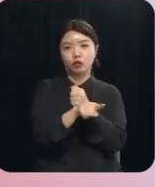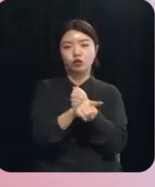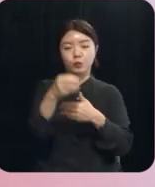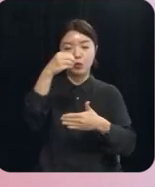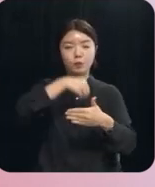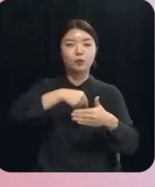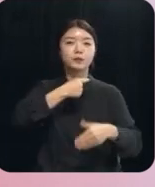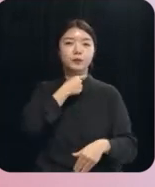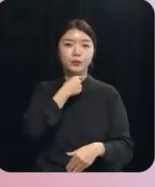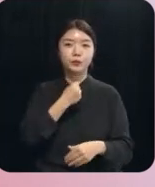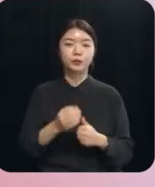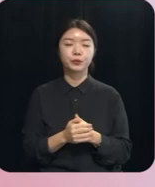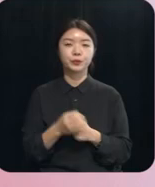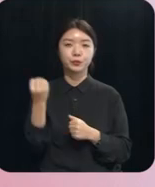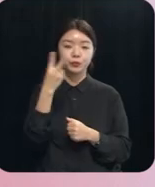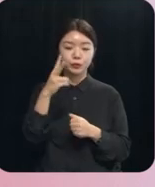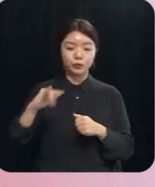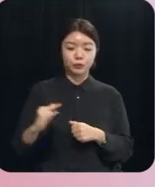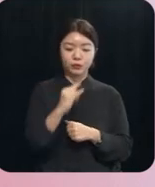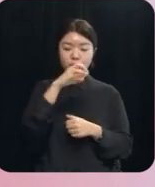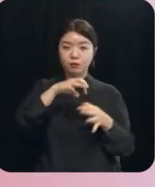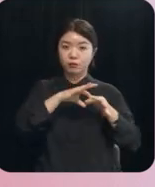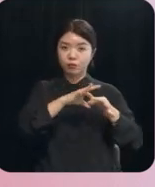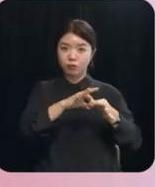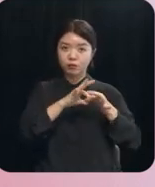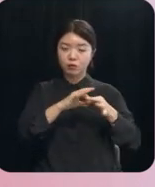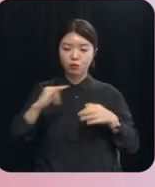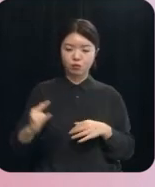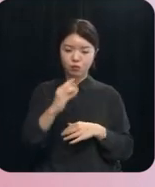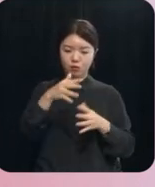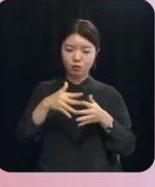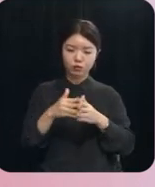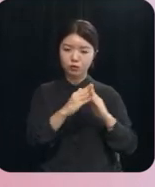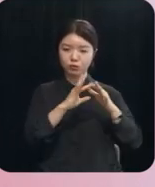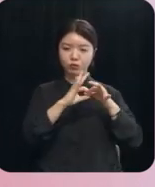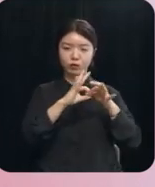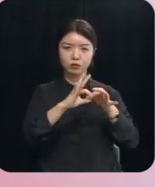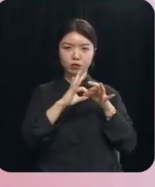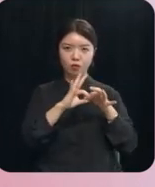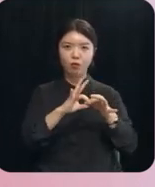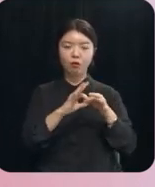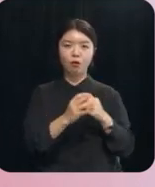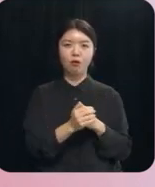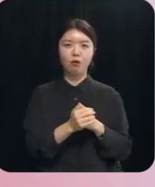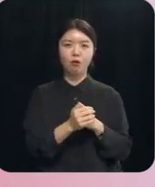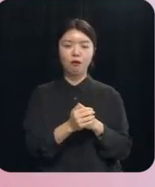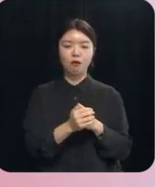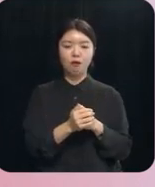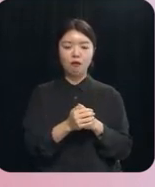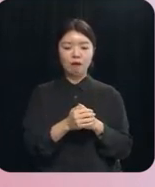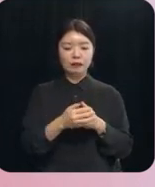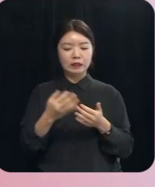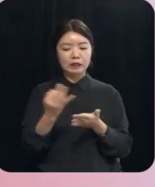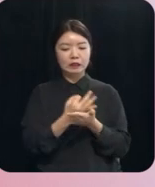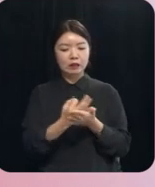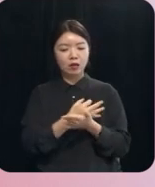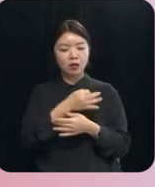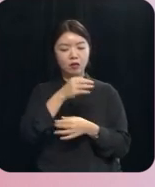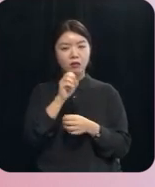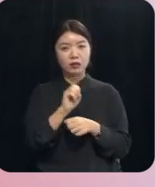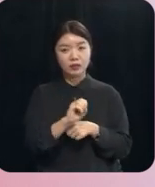싶고요. 그리고 공항을 통해서 공항 건설을 통해서 농지를 잃은 그런 농민들에